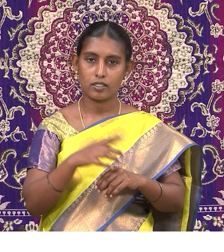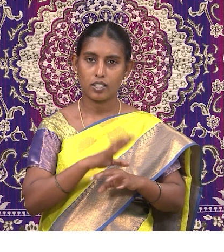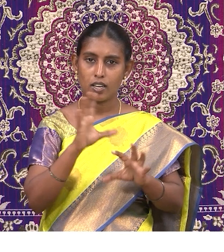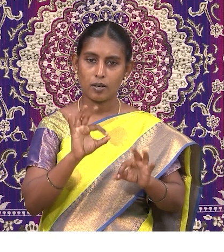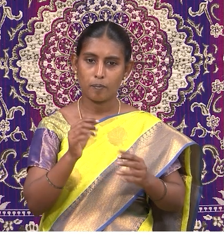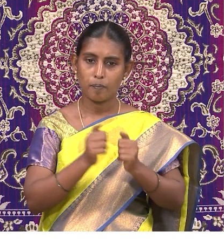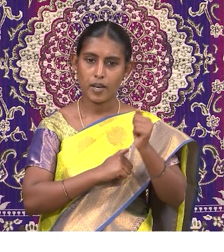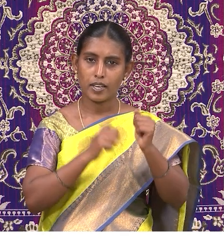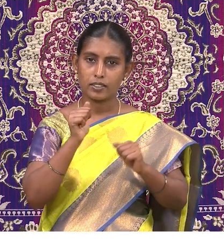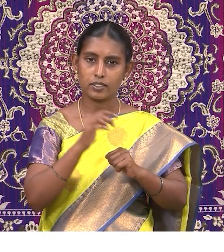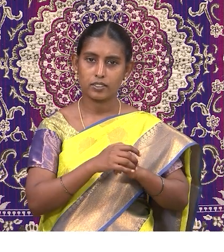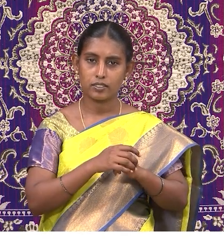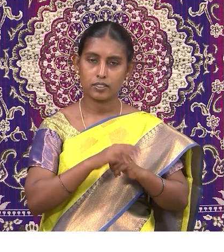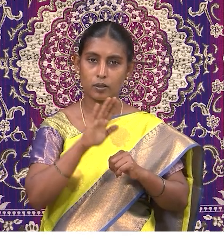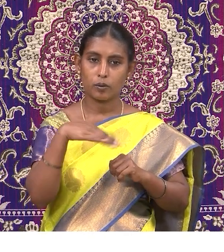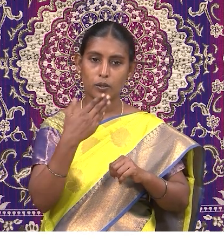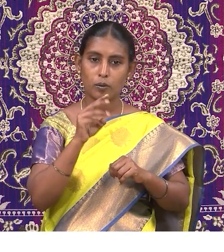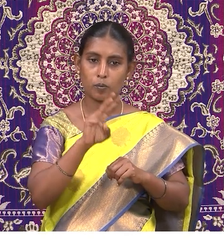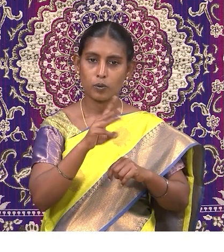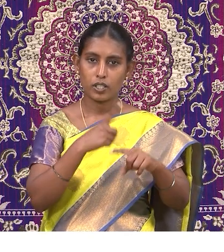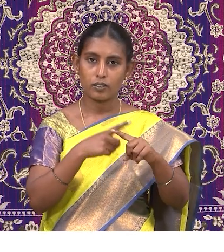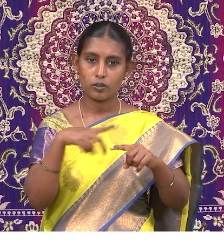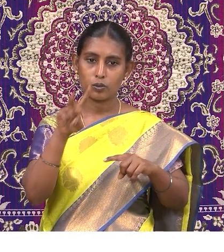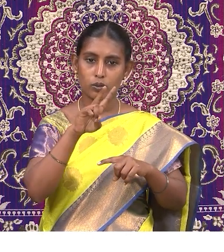மீது என்ன இருக்க போகிறது? அங்கே